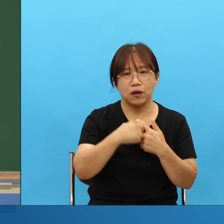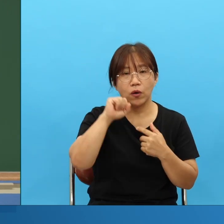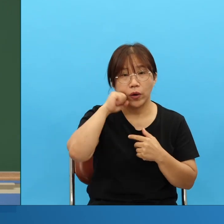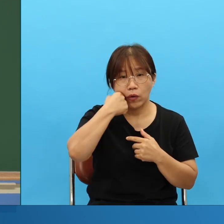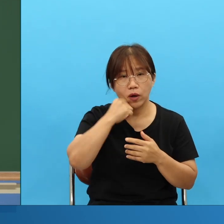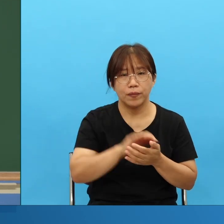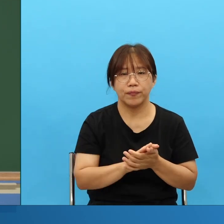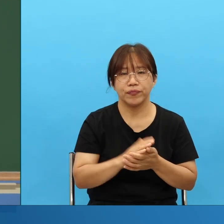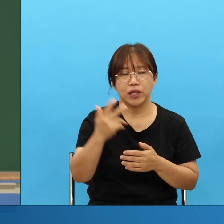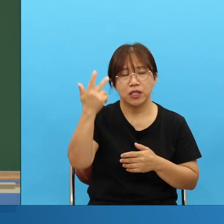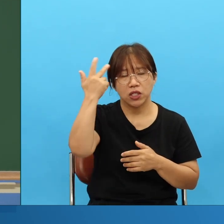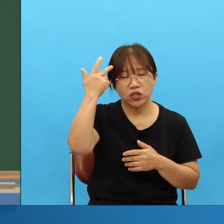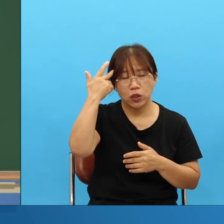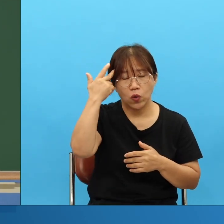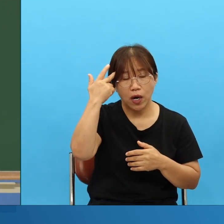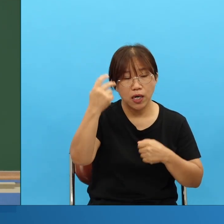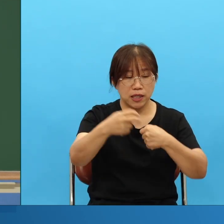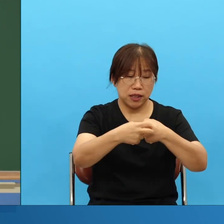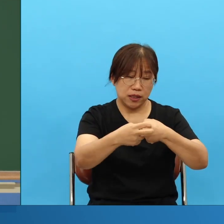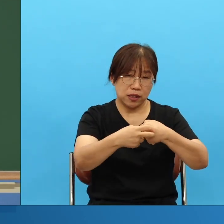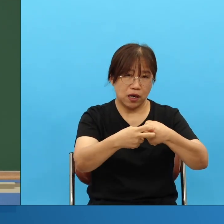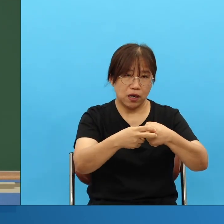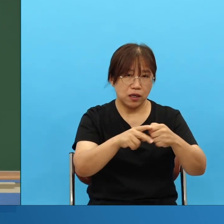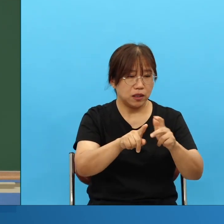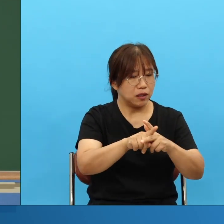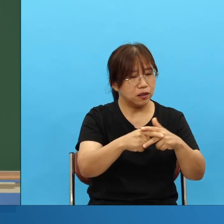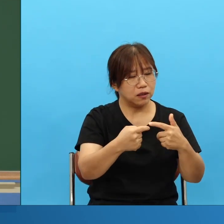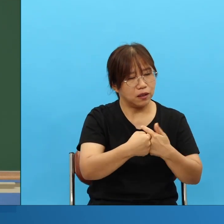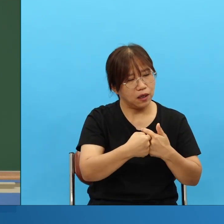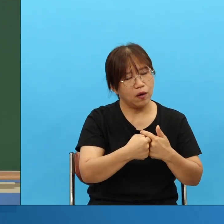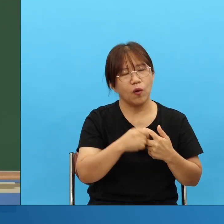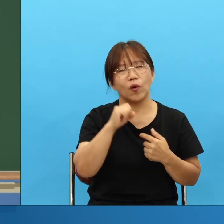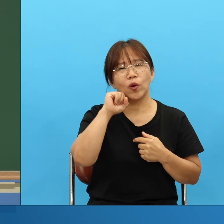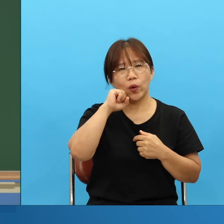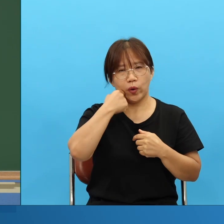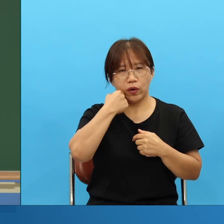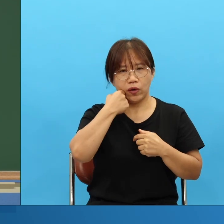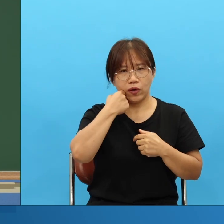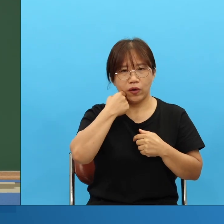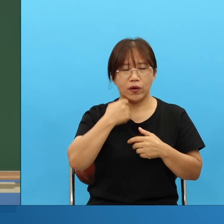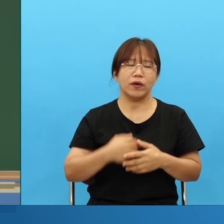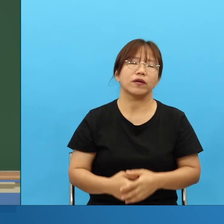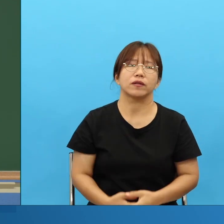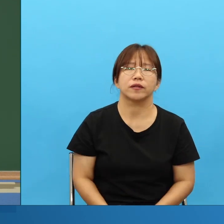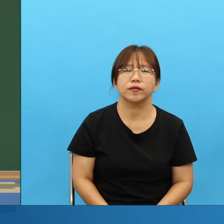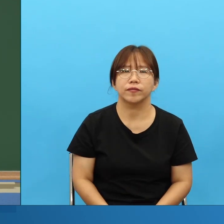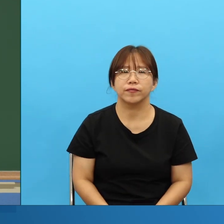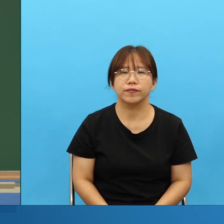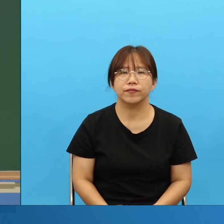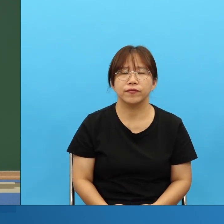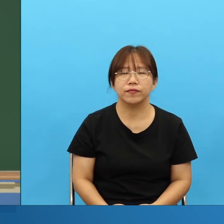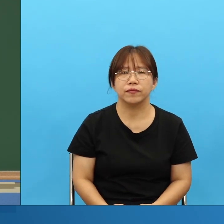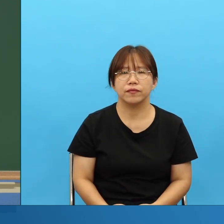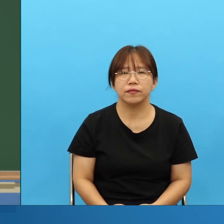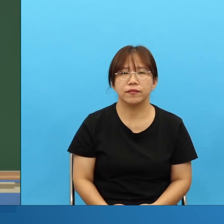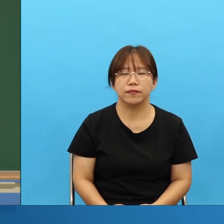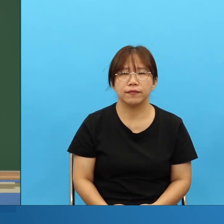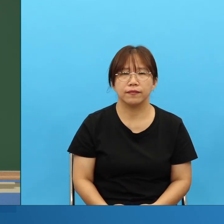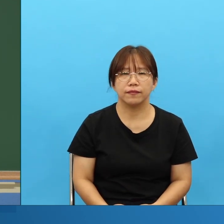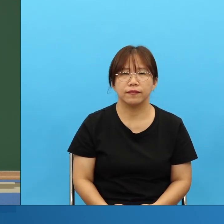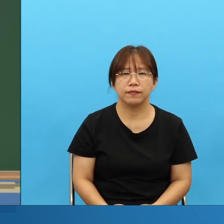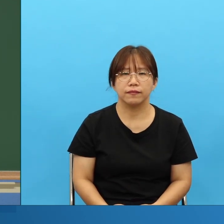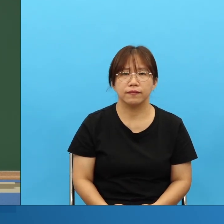정신과 선생님들도 여기까지는 이해하더라도 그 다음 단계가 또 있어요. 그건 뒤에 이야기할게요. 하여튼